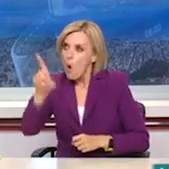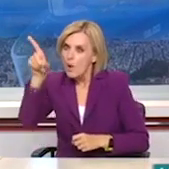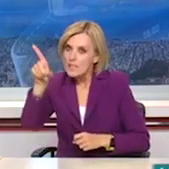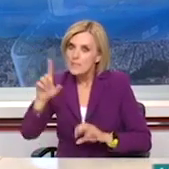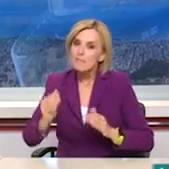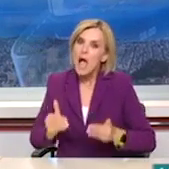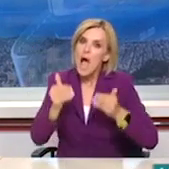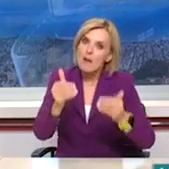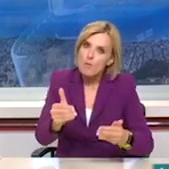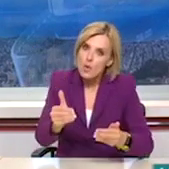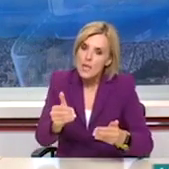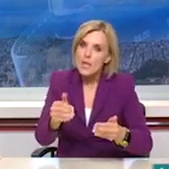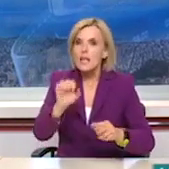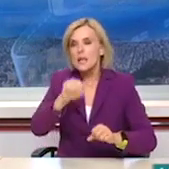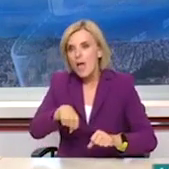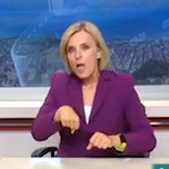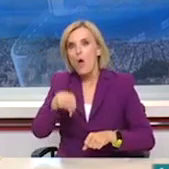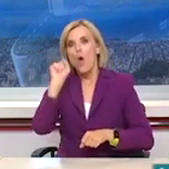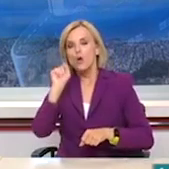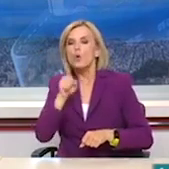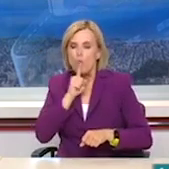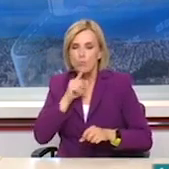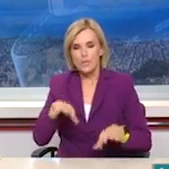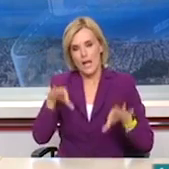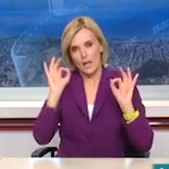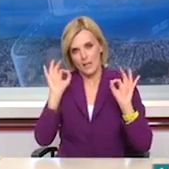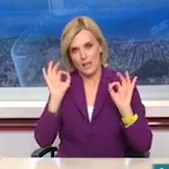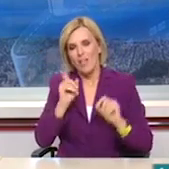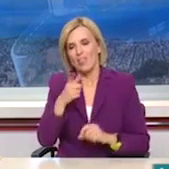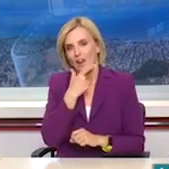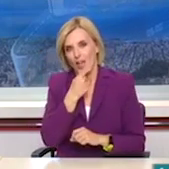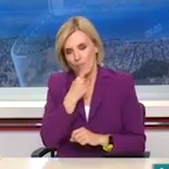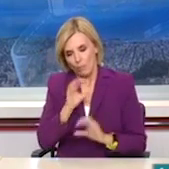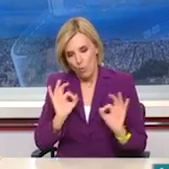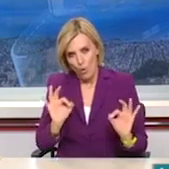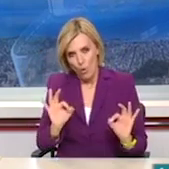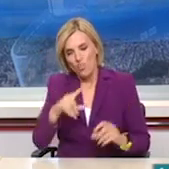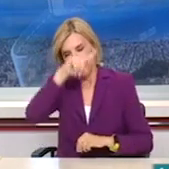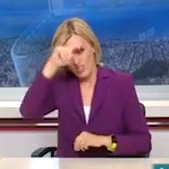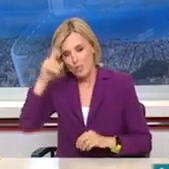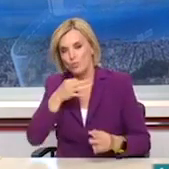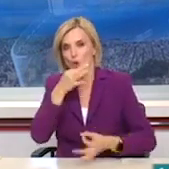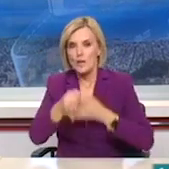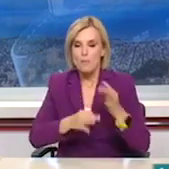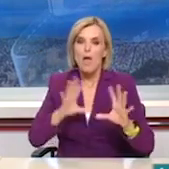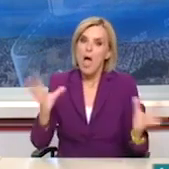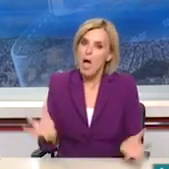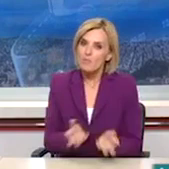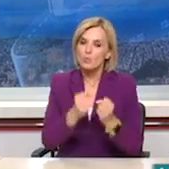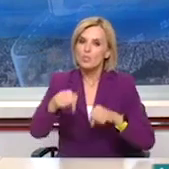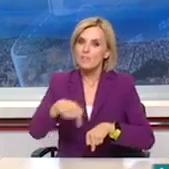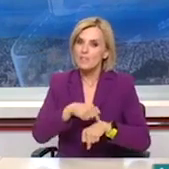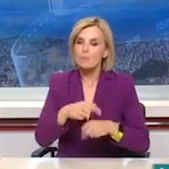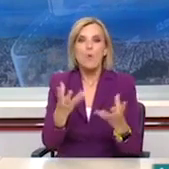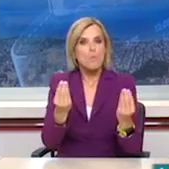το ταξίδι από και προς αυτές τις περιοχές, όπως έγινε και στην αρχή της επιδημίας. Καταλαβαίνετε ότι δεν είναι κάτι εύκολο, είναι κάτι δύσκολο. Ευτυχώς αυτή τη στιγμή οι περισσότερες